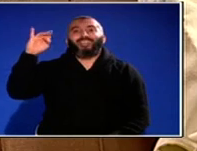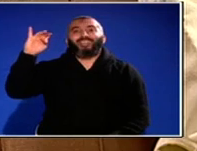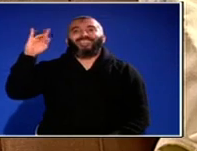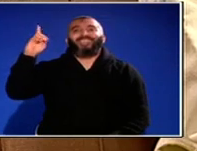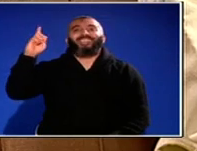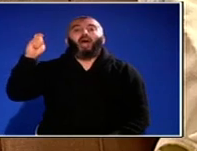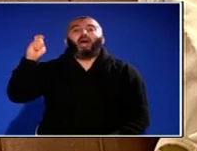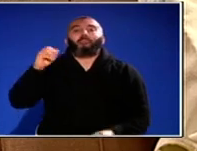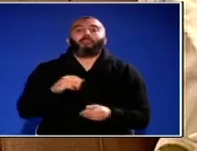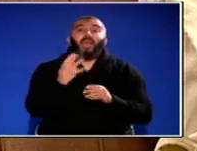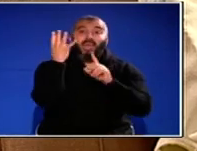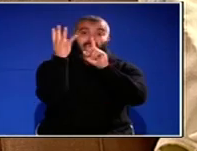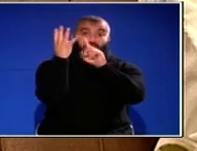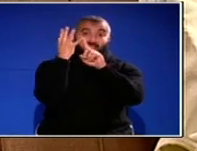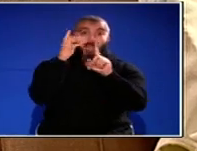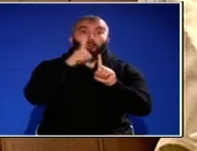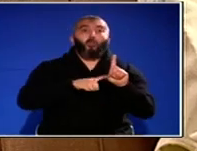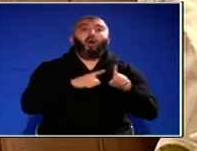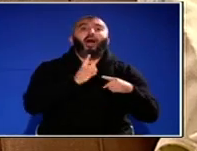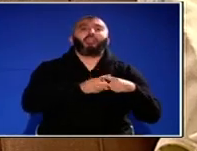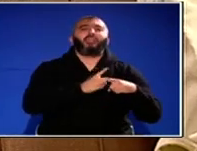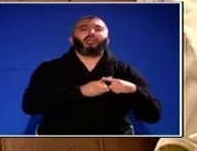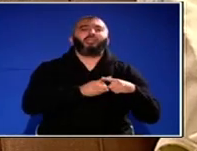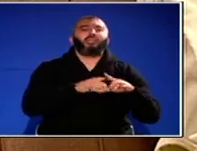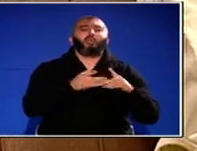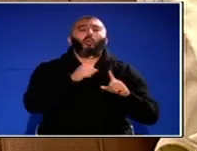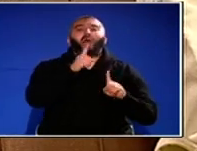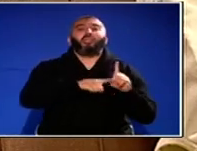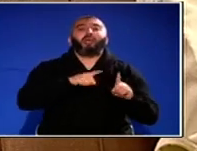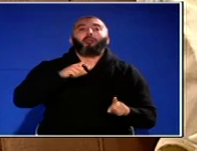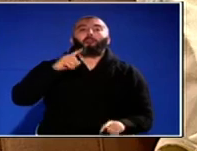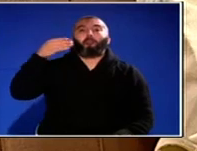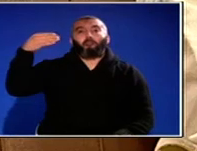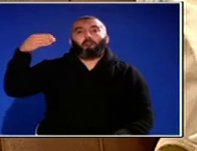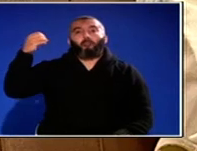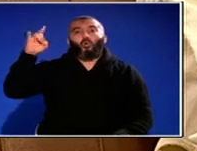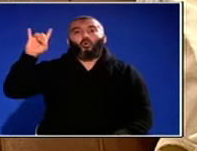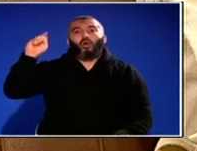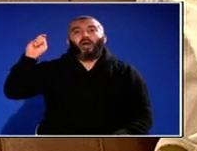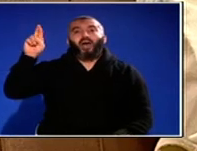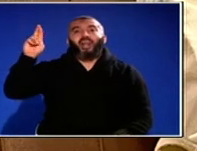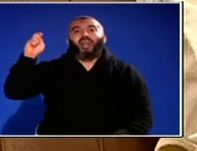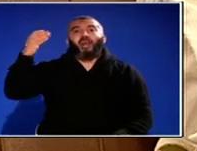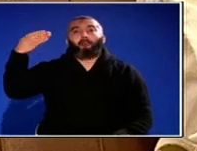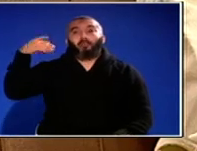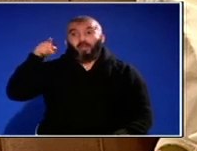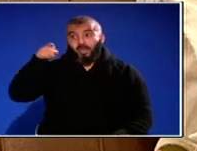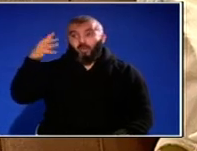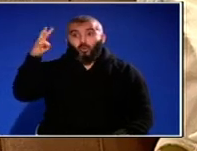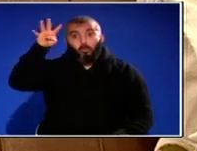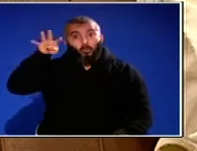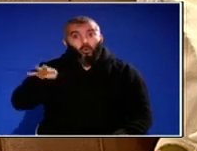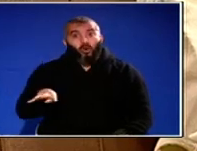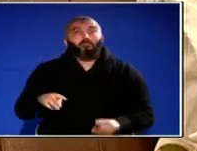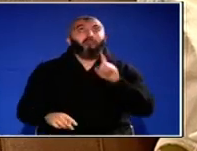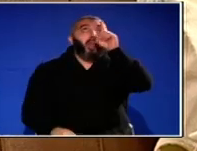محرم. هذه الأشهر قال عنها المولى عز وجل: إن عدة الشهور عند الله 12 شهرا في كتاب